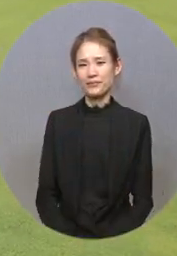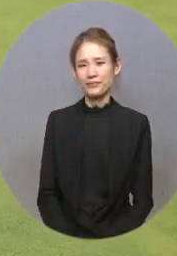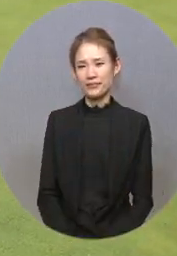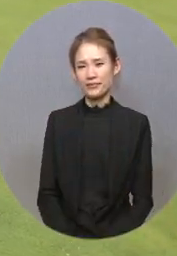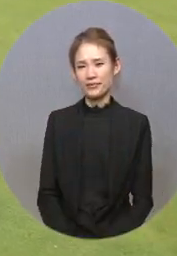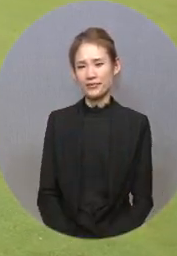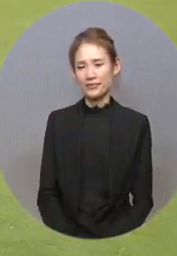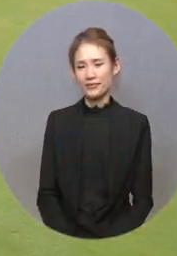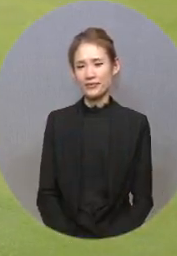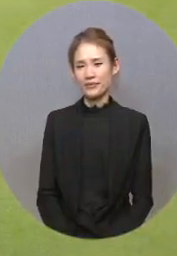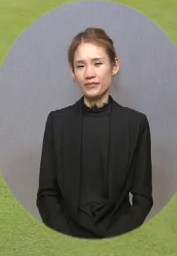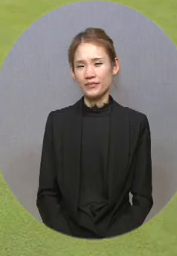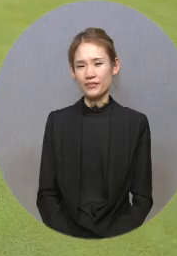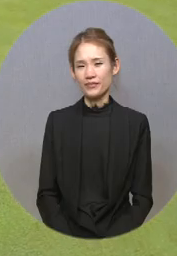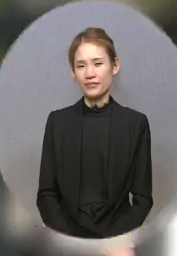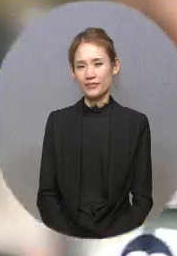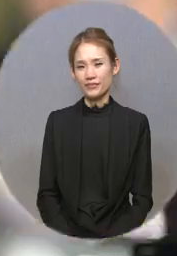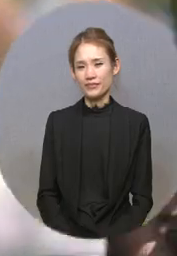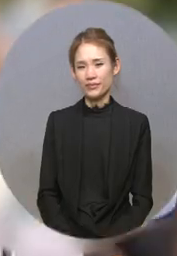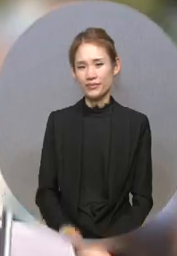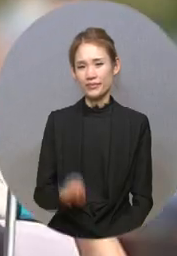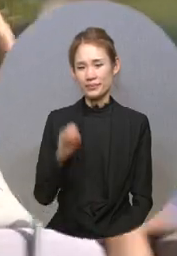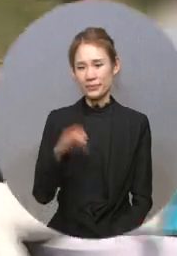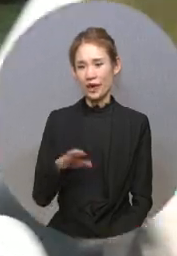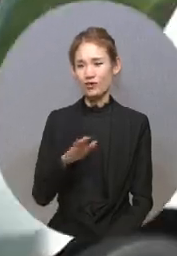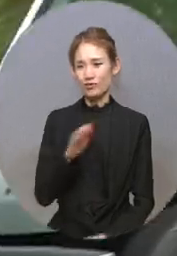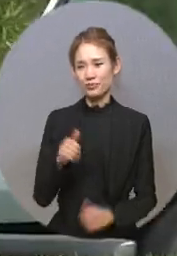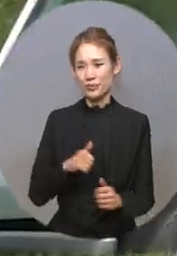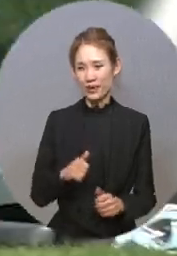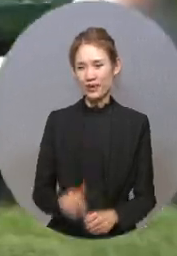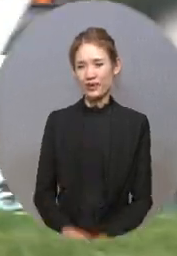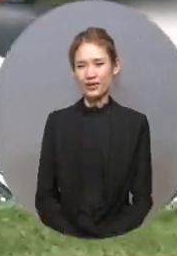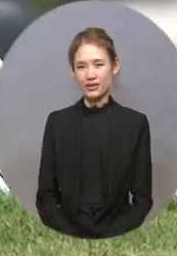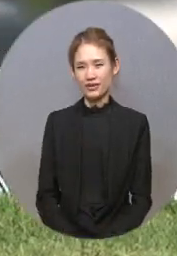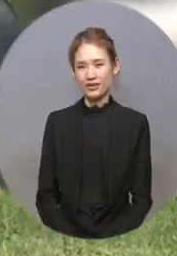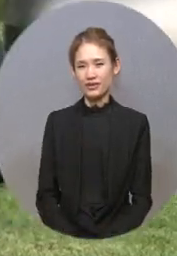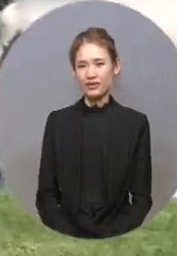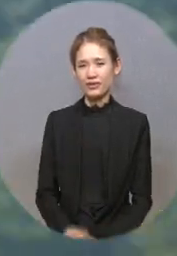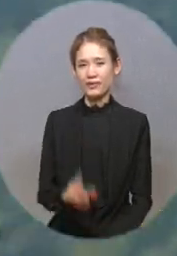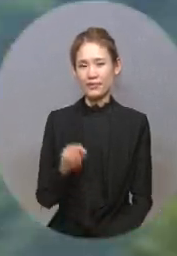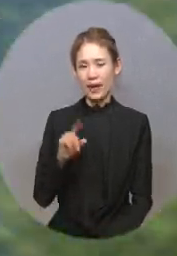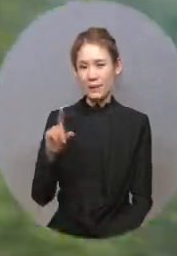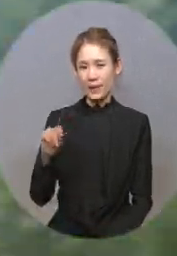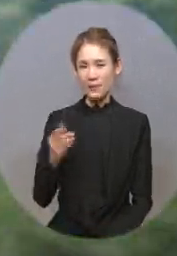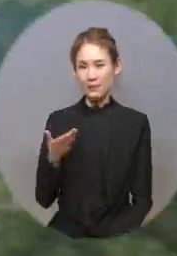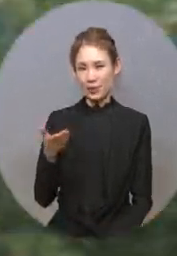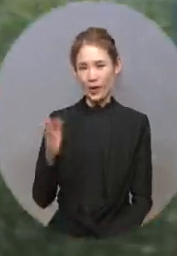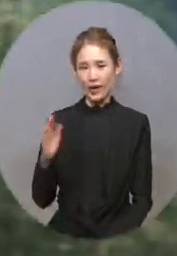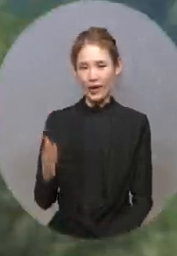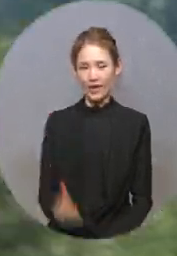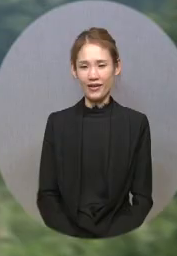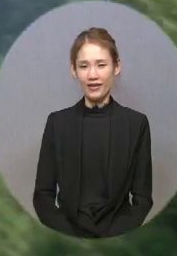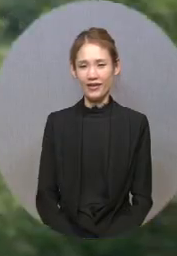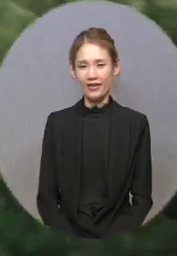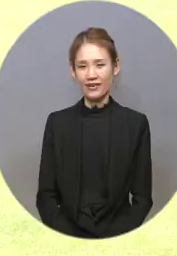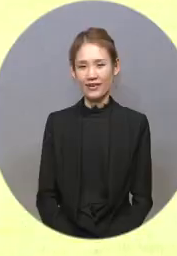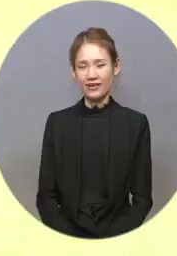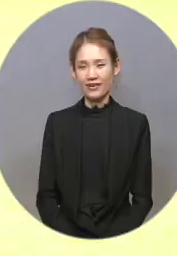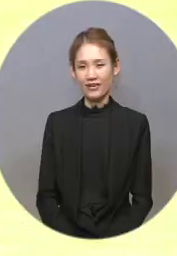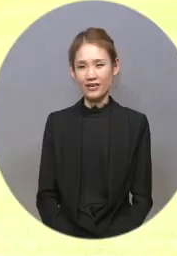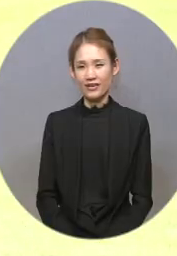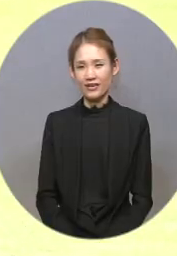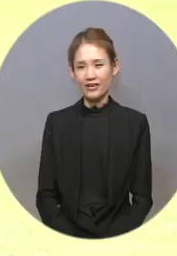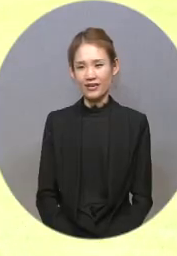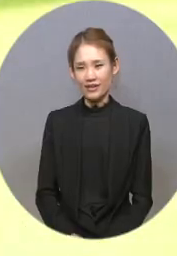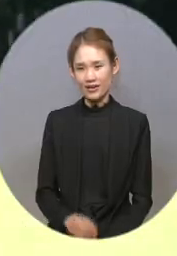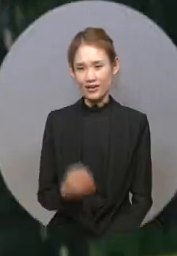이제 넣으면 우리가 쳐. 그치! 넣으면, 은수가 넣으면 우리가 은수한테 만 원씩 줘야 와, 돼. 와, 대박! 은수야!